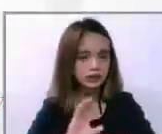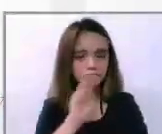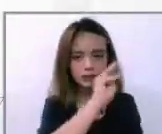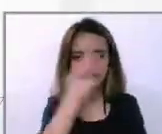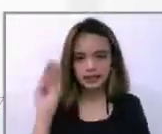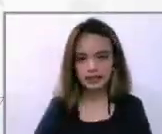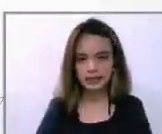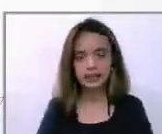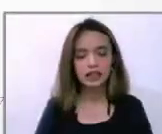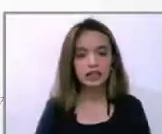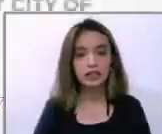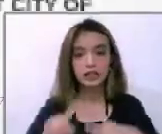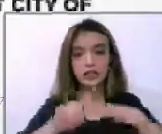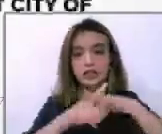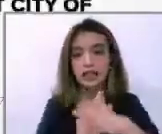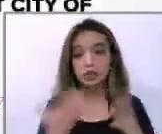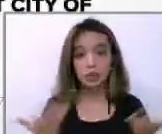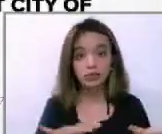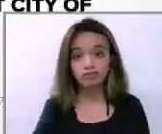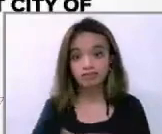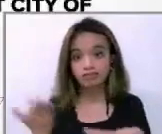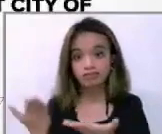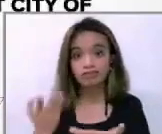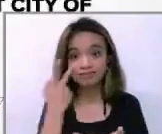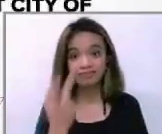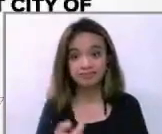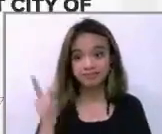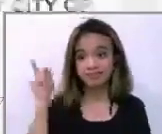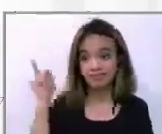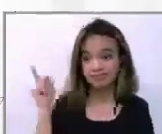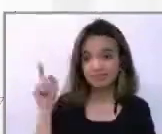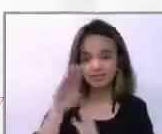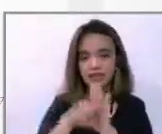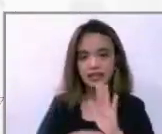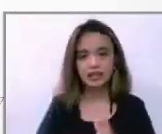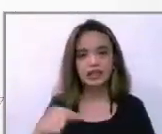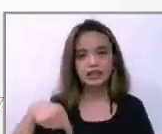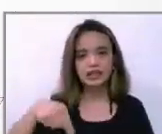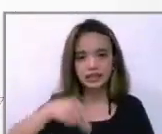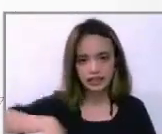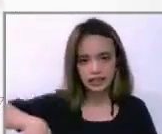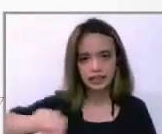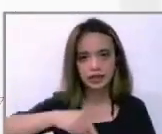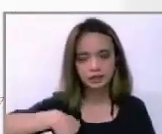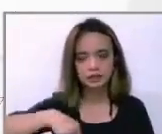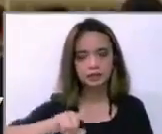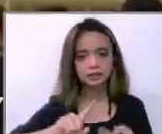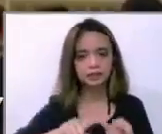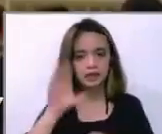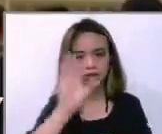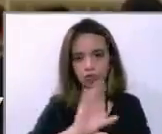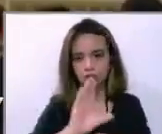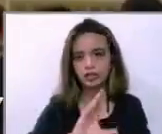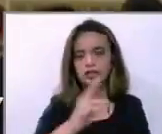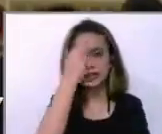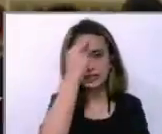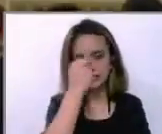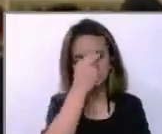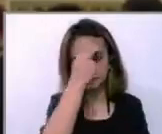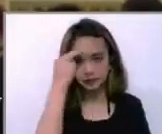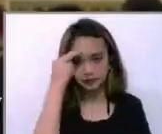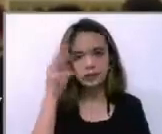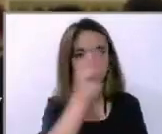unang dadalhin ang ilan sa mga replika sa Atimonan, Quezon Province at katedral sa Metro Manila. Walang